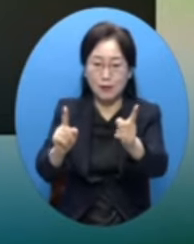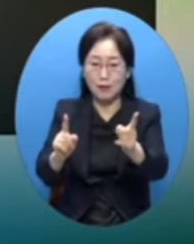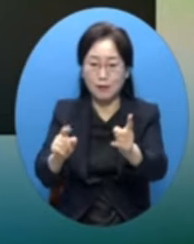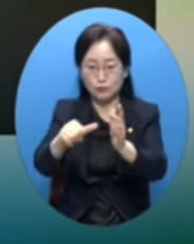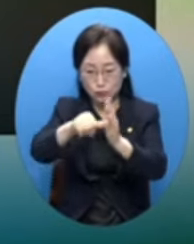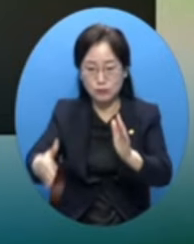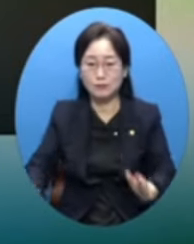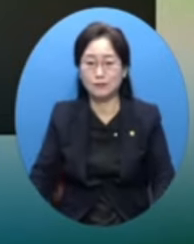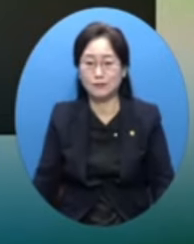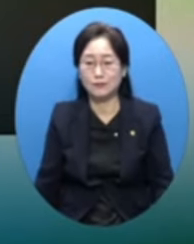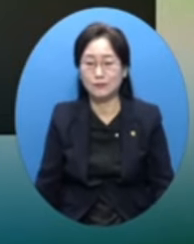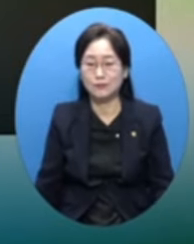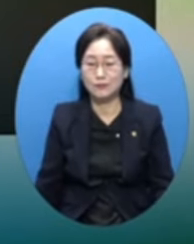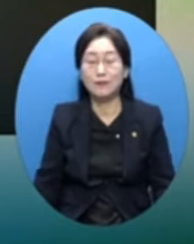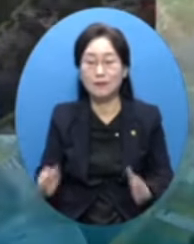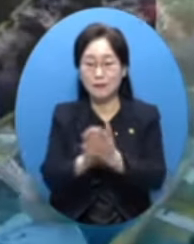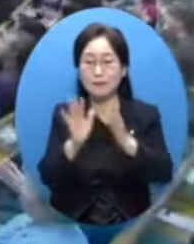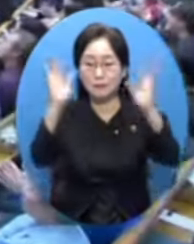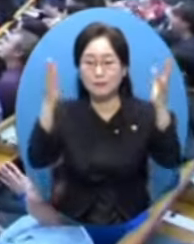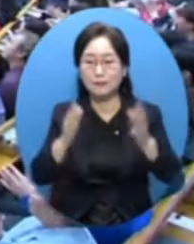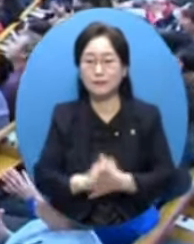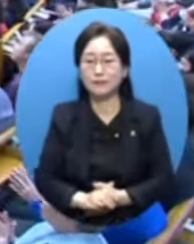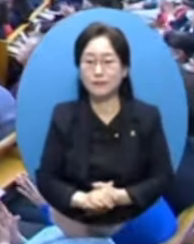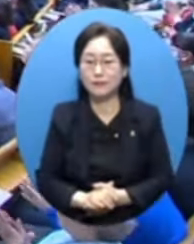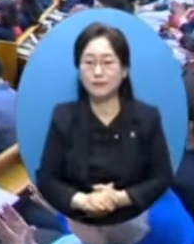있습니다. 할렐루야.